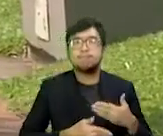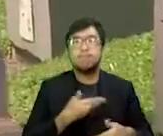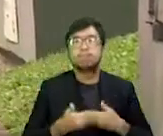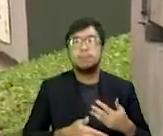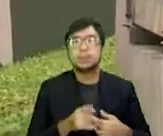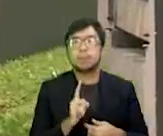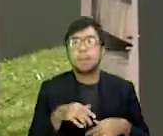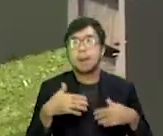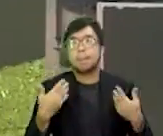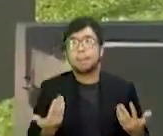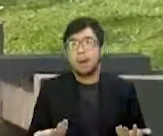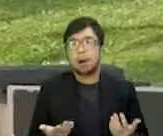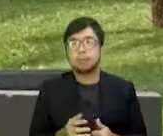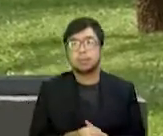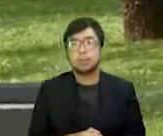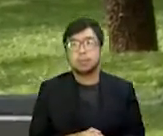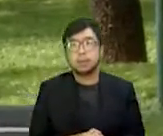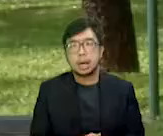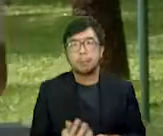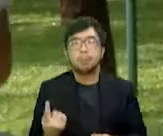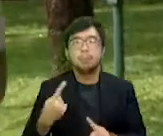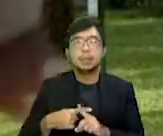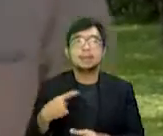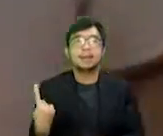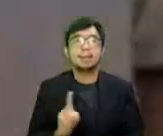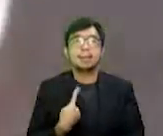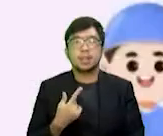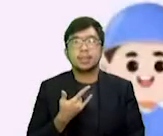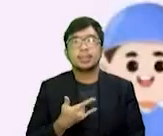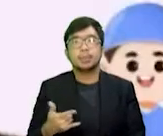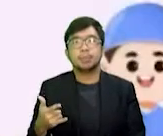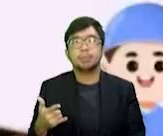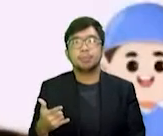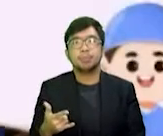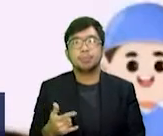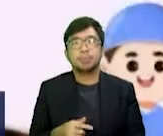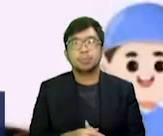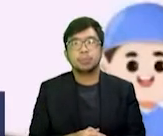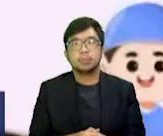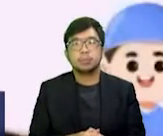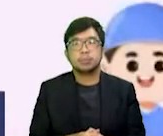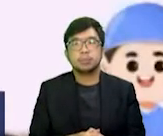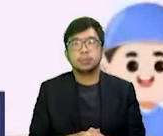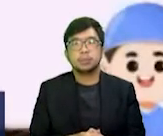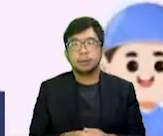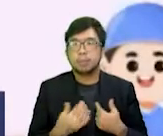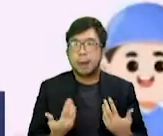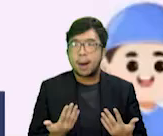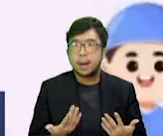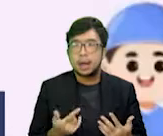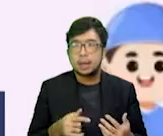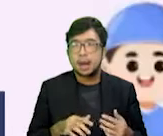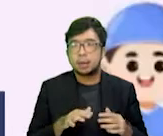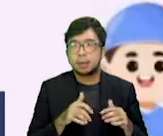apa, dan juga kita terus melakukan surveillance, kewaspadaan dini ya. Langkah-langkah